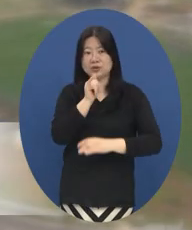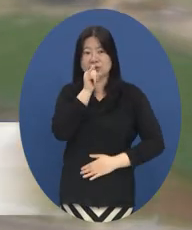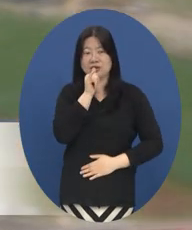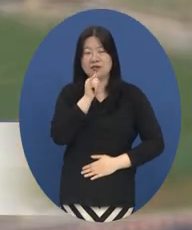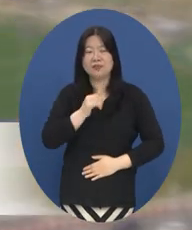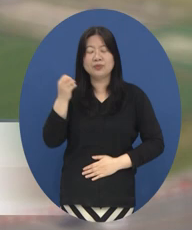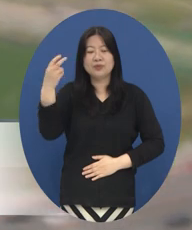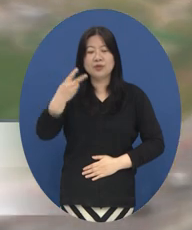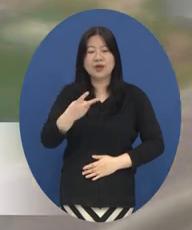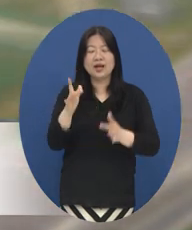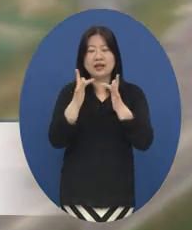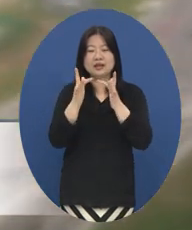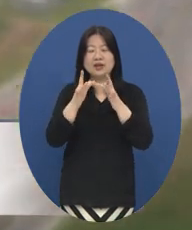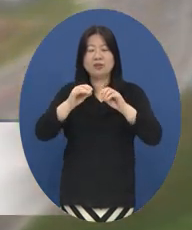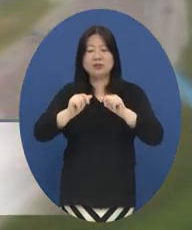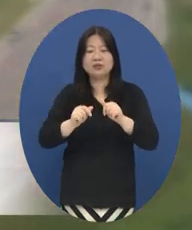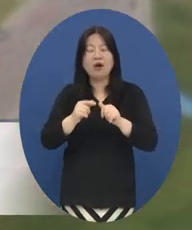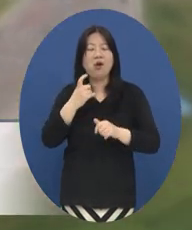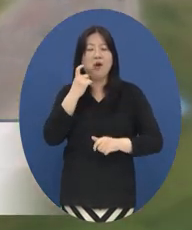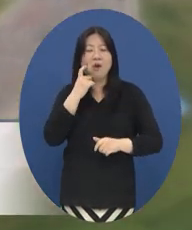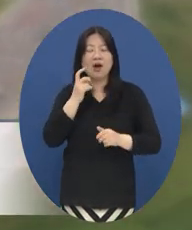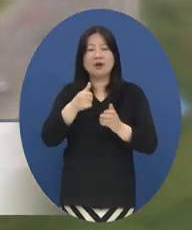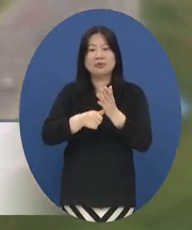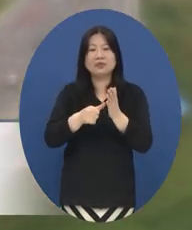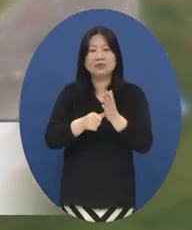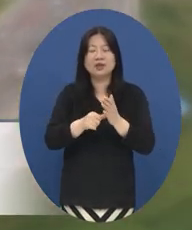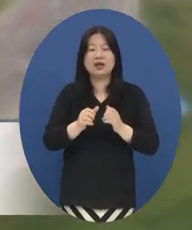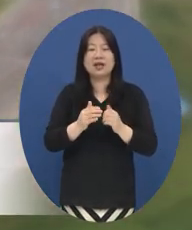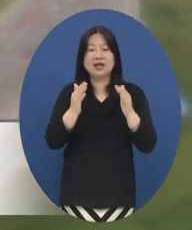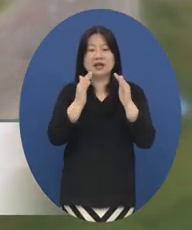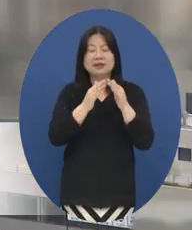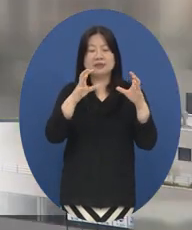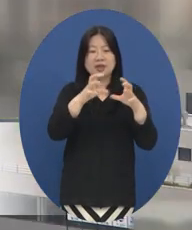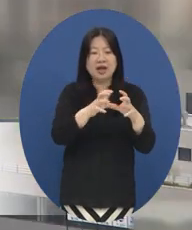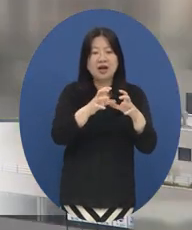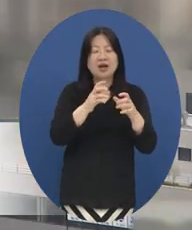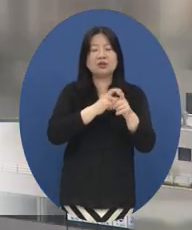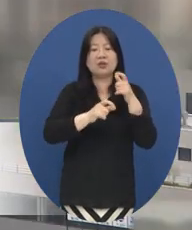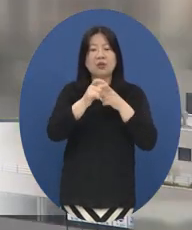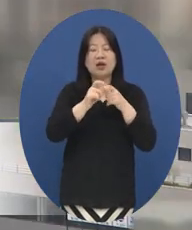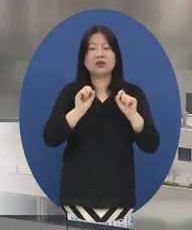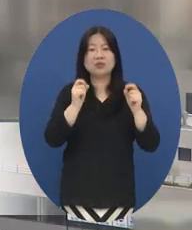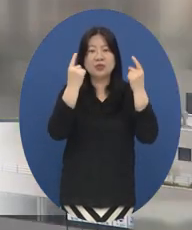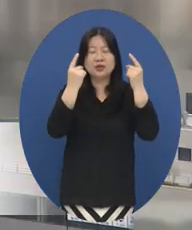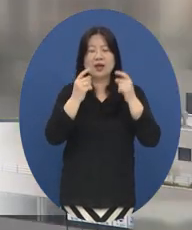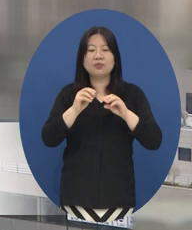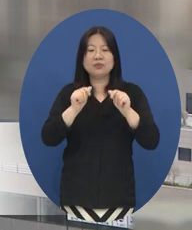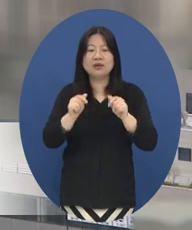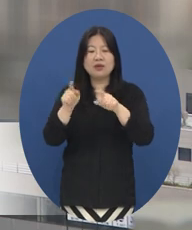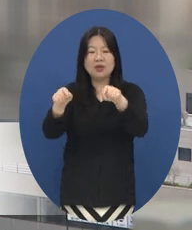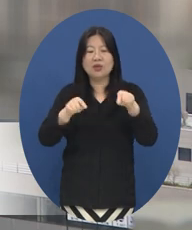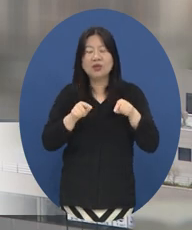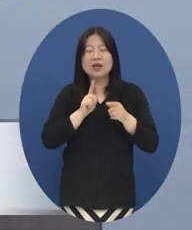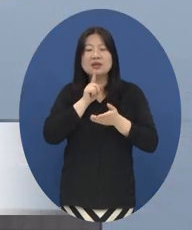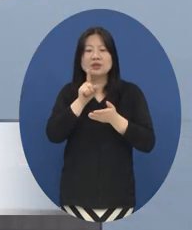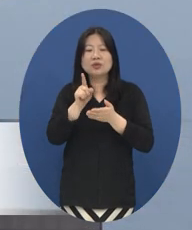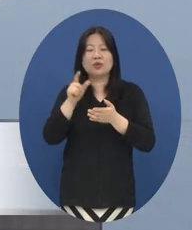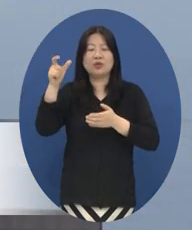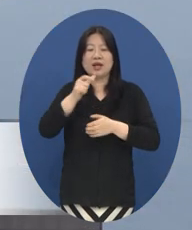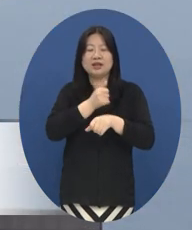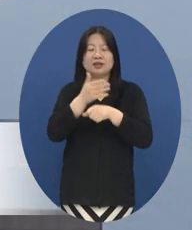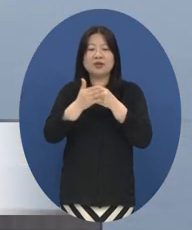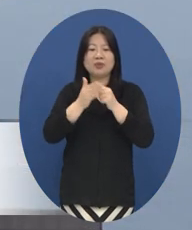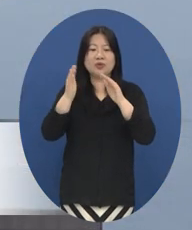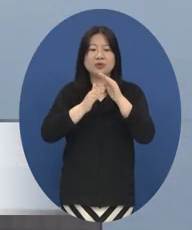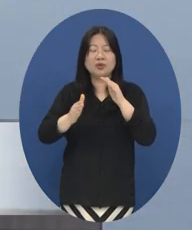또한 인터넷 부동산 허위매물 집값 에담 앞 단소 칸과 더불어 부동산거래신고 조사 업무도 강화해 공정한 거래를